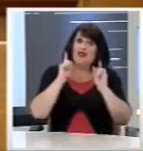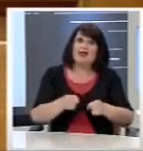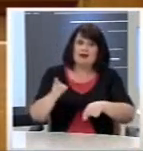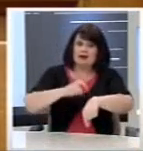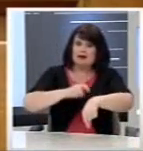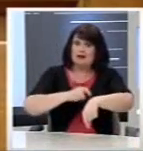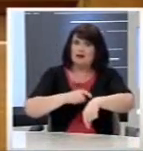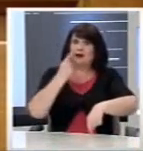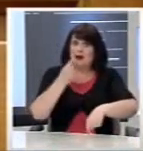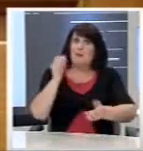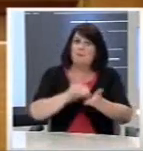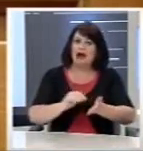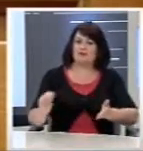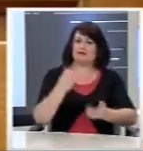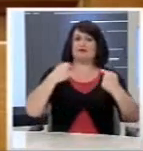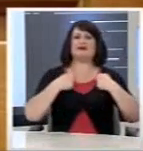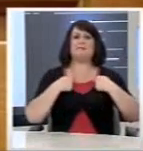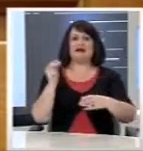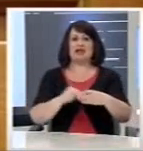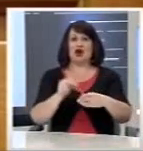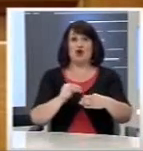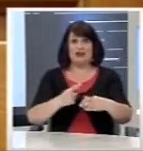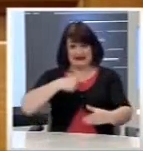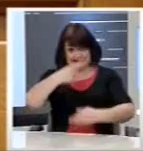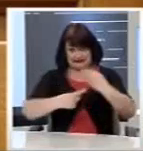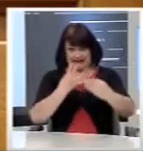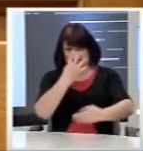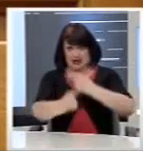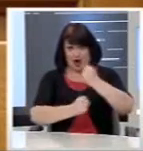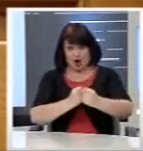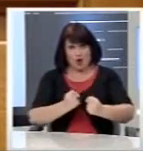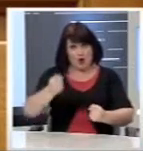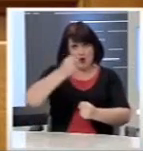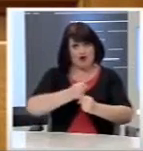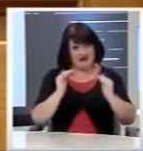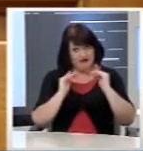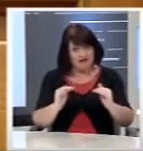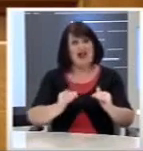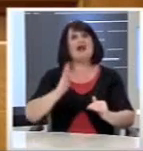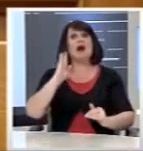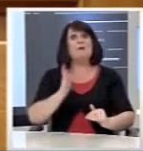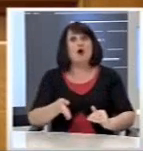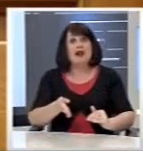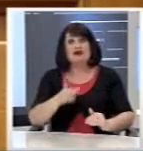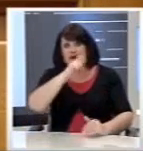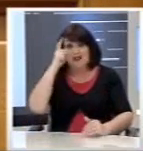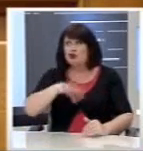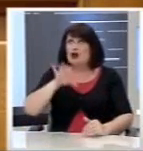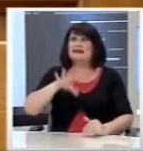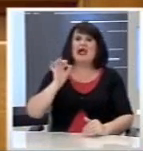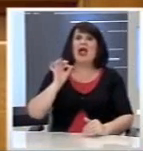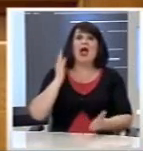ώρα και θα μας ξαναδώσει την επόμενη θητεία για να μπορέσουμε τους κόπους των δύσκολων επιλογών που κάναμε στην πρώτη